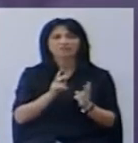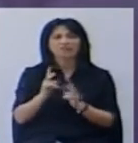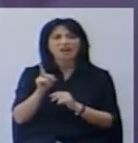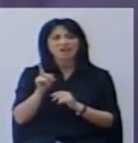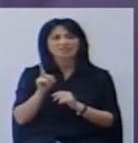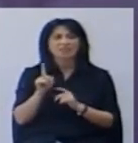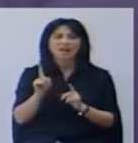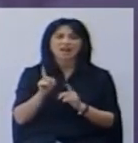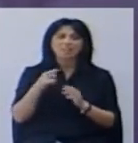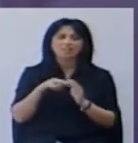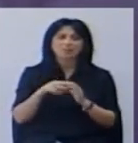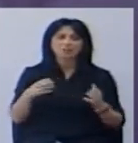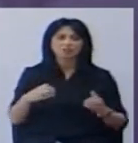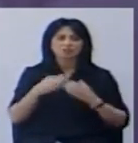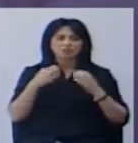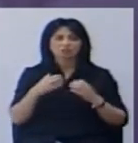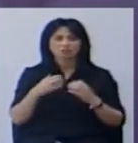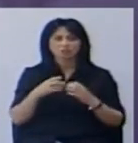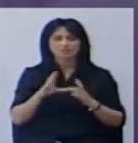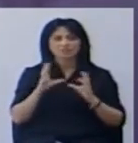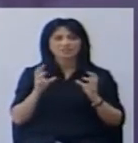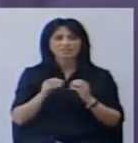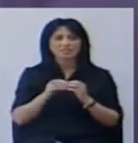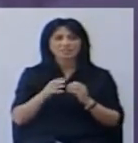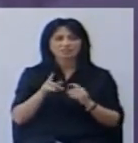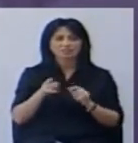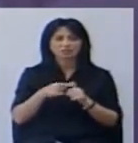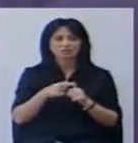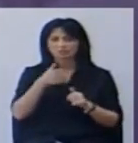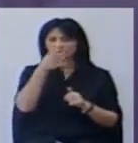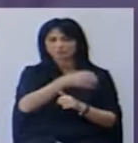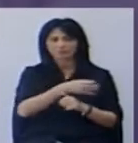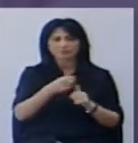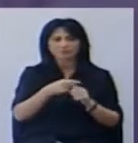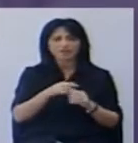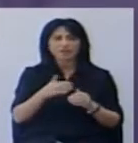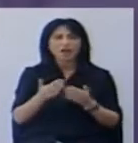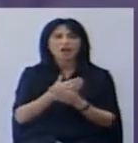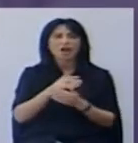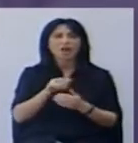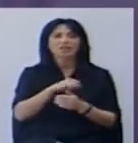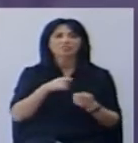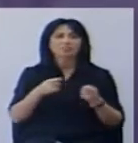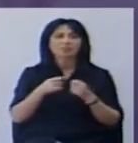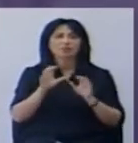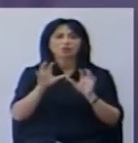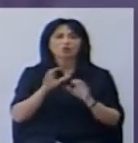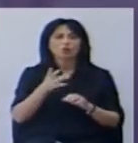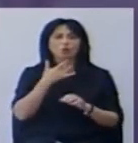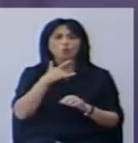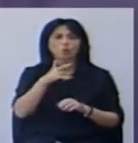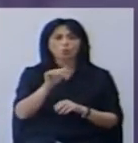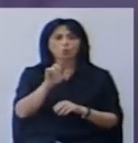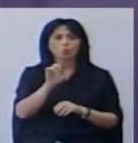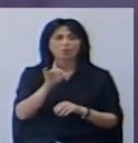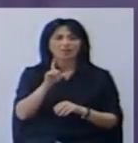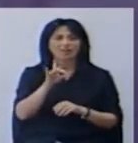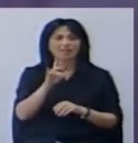ვიღაცებს რაღაცის გამო შეეშინდათ, იქ საერთოდ იგნორირებული არის აი ამ ახალ თვითმმართველობის კოდექსში გუბერნიის